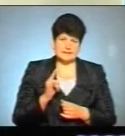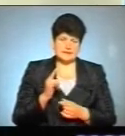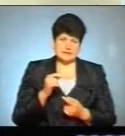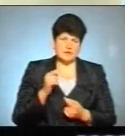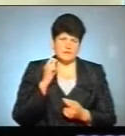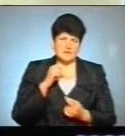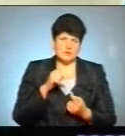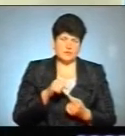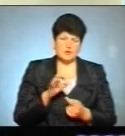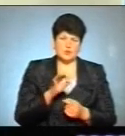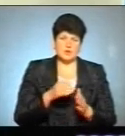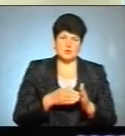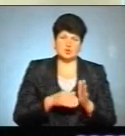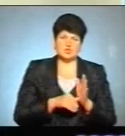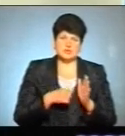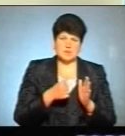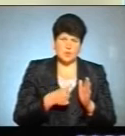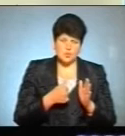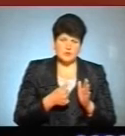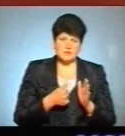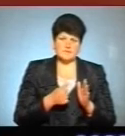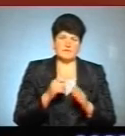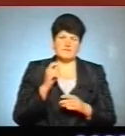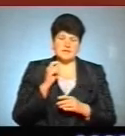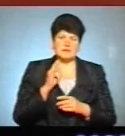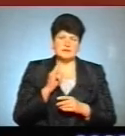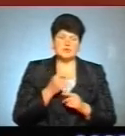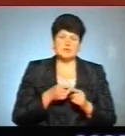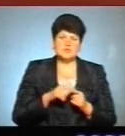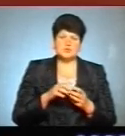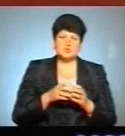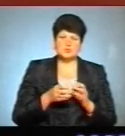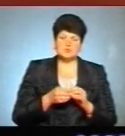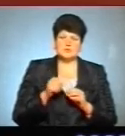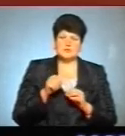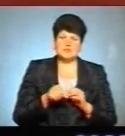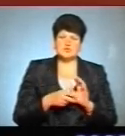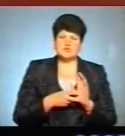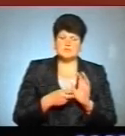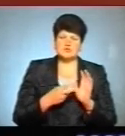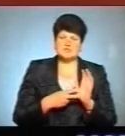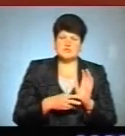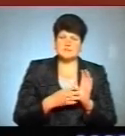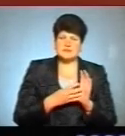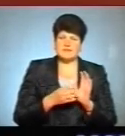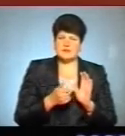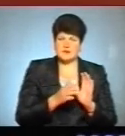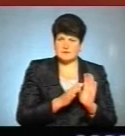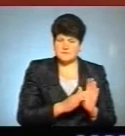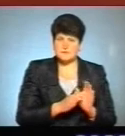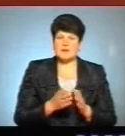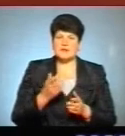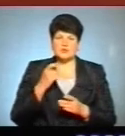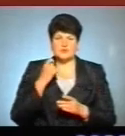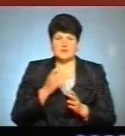віку. Від 0 до 6 років вік дитини, то така сума допомоги буде складати 1779 гривень. Якщо